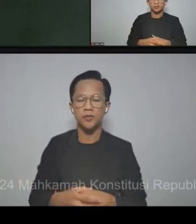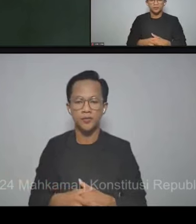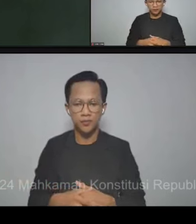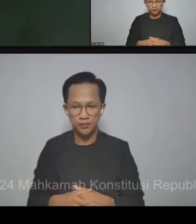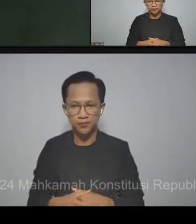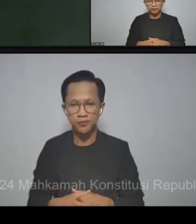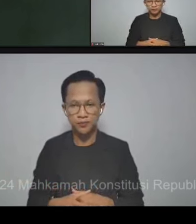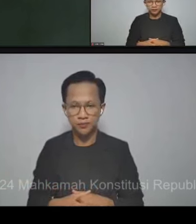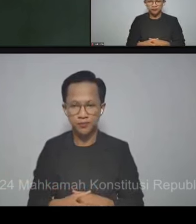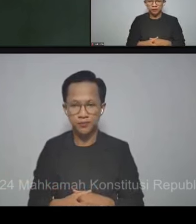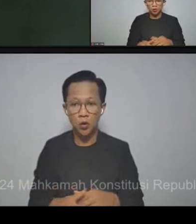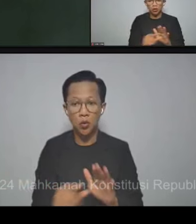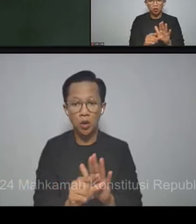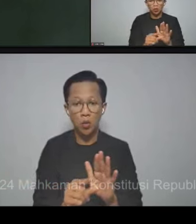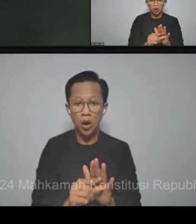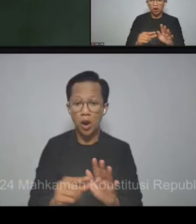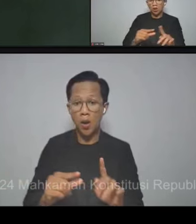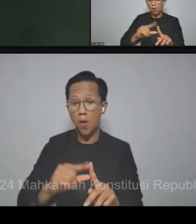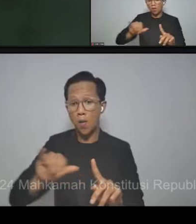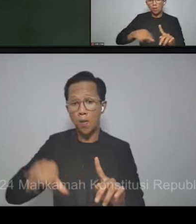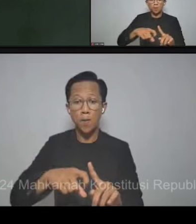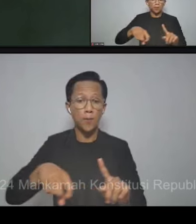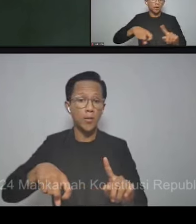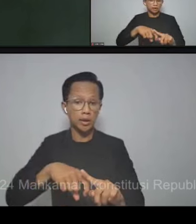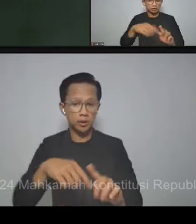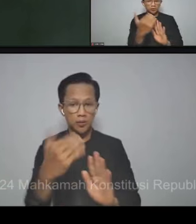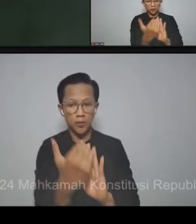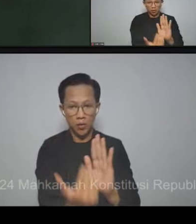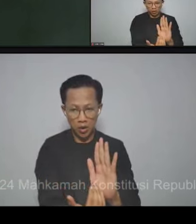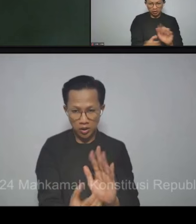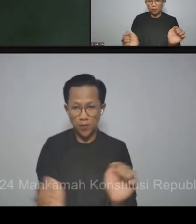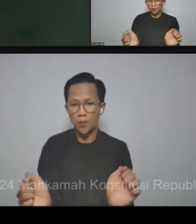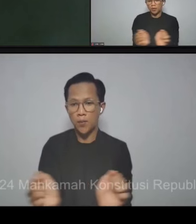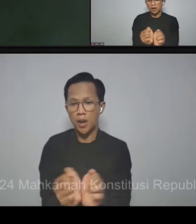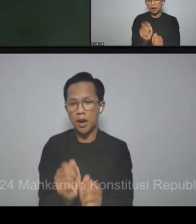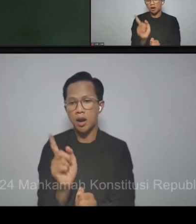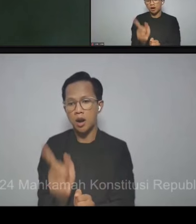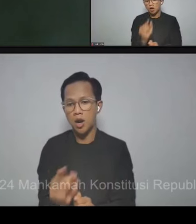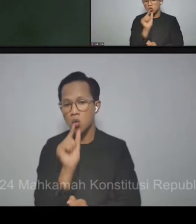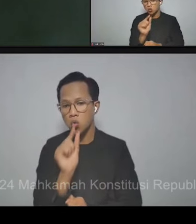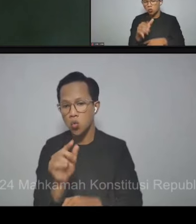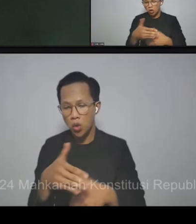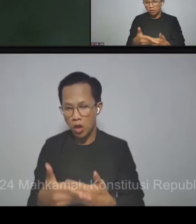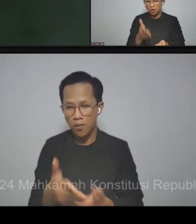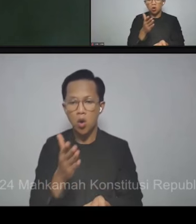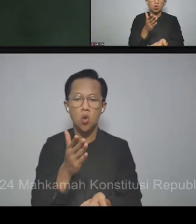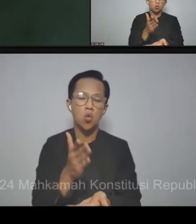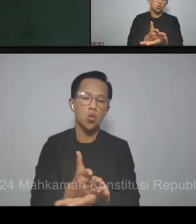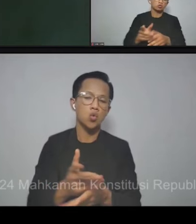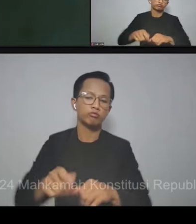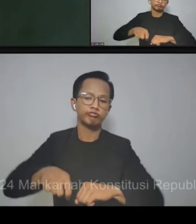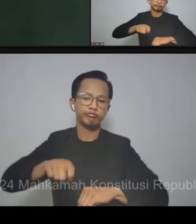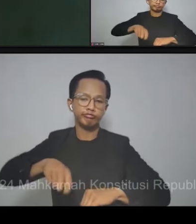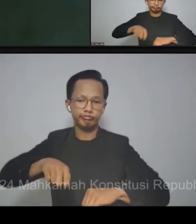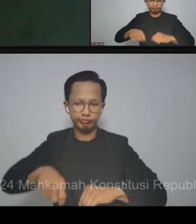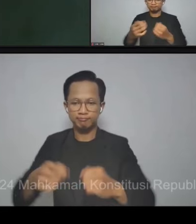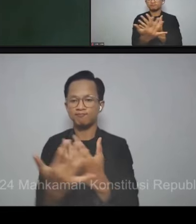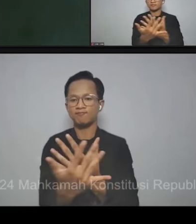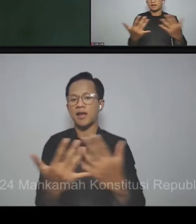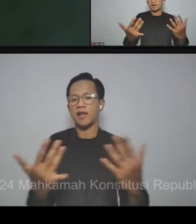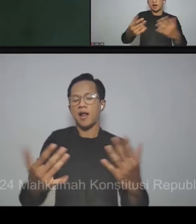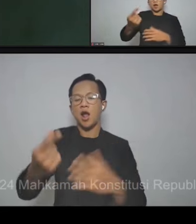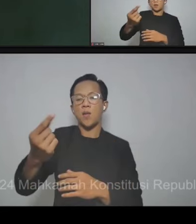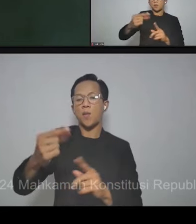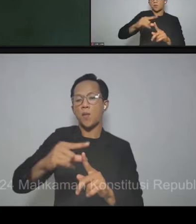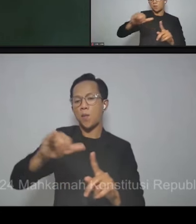itu dalam undang-undang perpajak ditentukan adanya ketentuan pidana di bidang perpajakan dalam rangka penegakan hukum untuk memastikan masyarakat wajib pajak taat untuk memenuhi